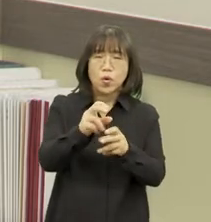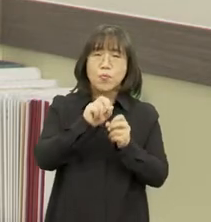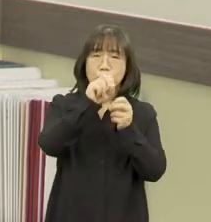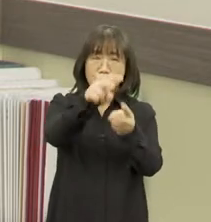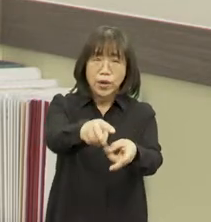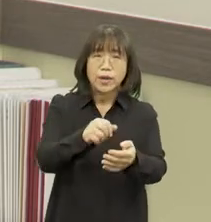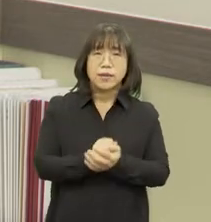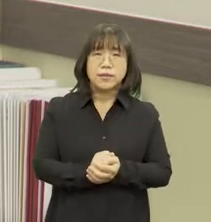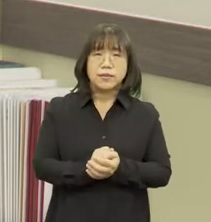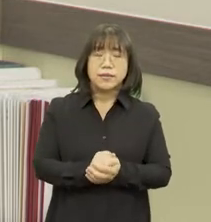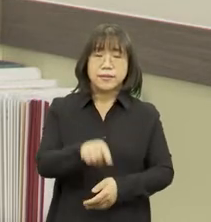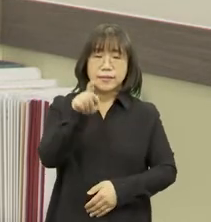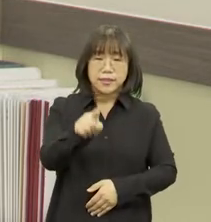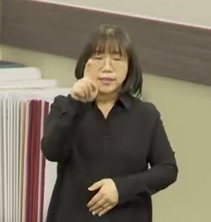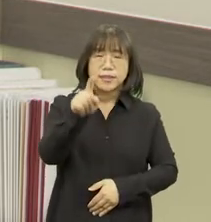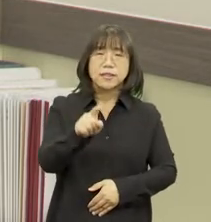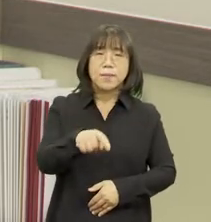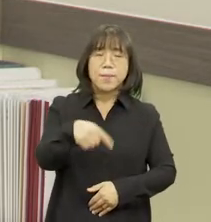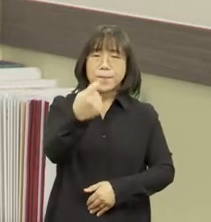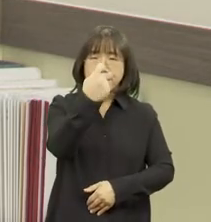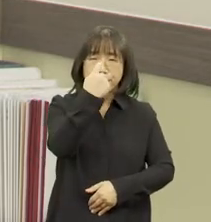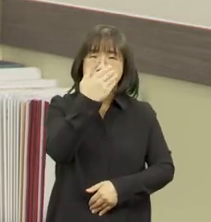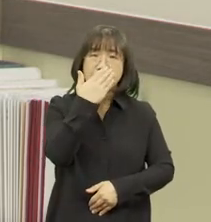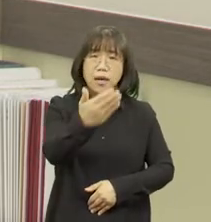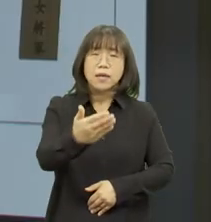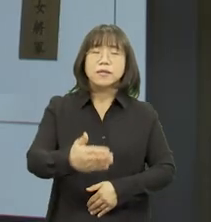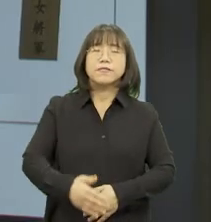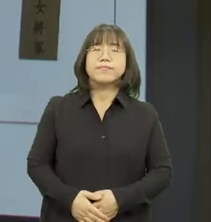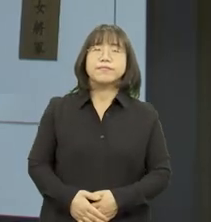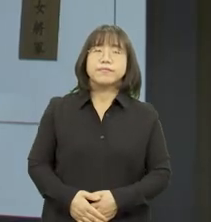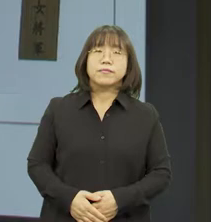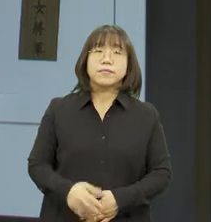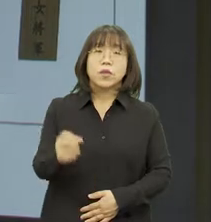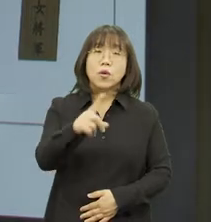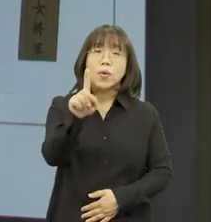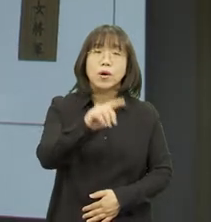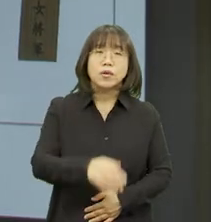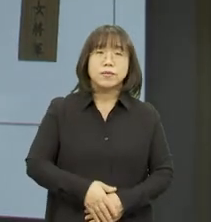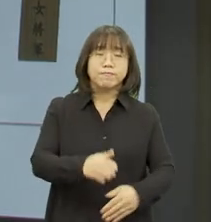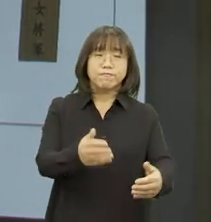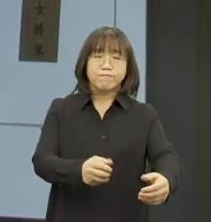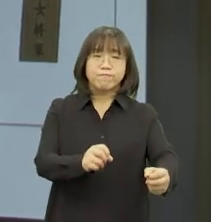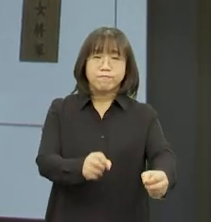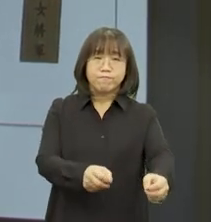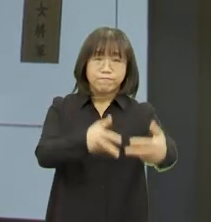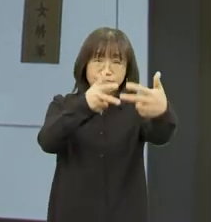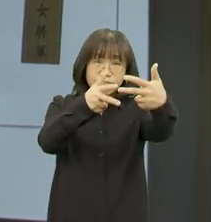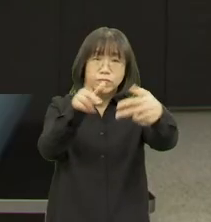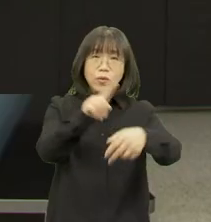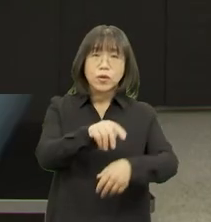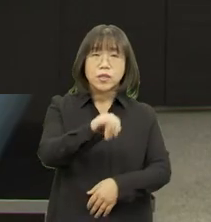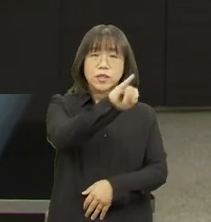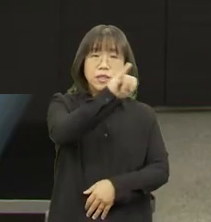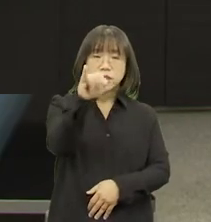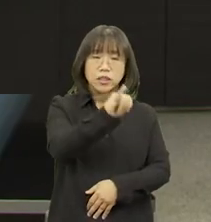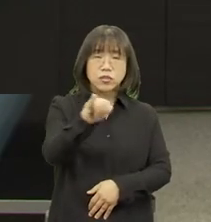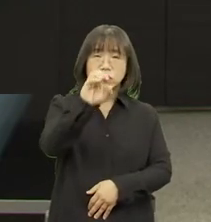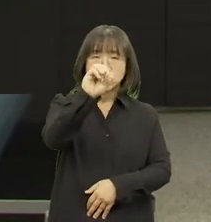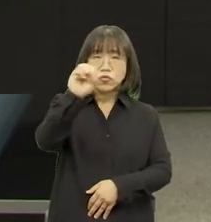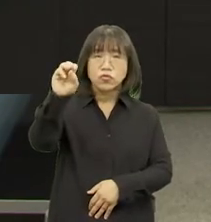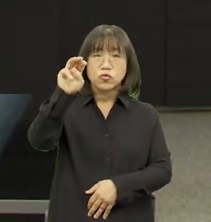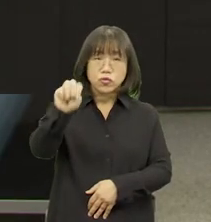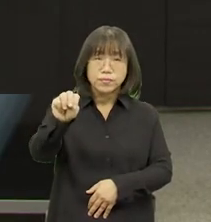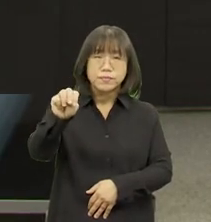한번에 클릭으로 수업을 받으실 수 있습니다 특히 화상의 플랫폼 주물 이용한 기억 채워